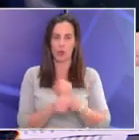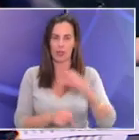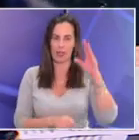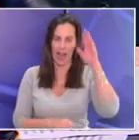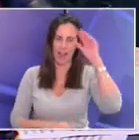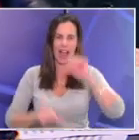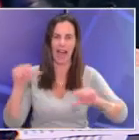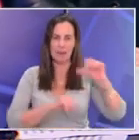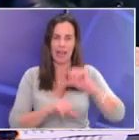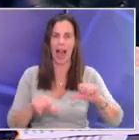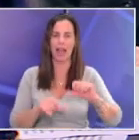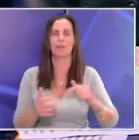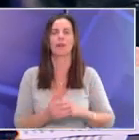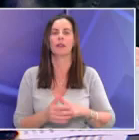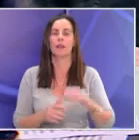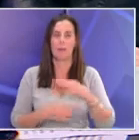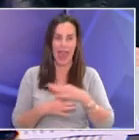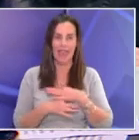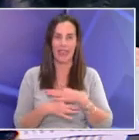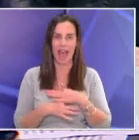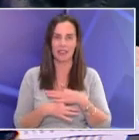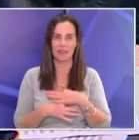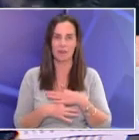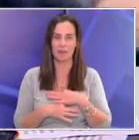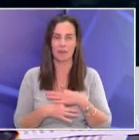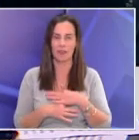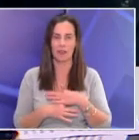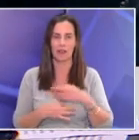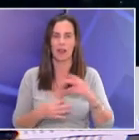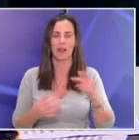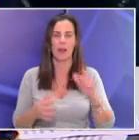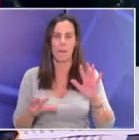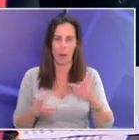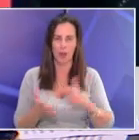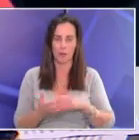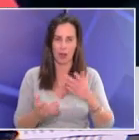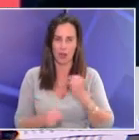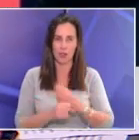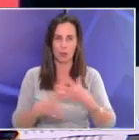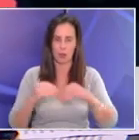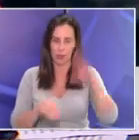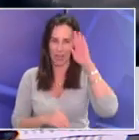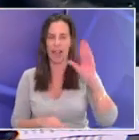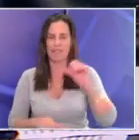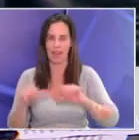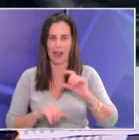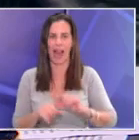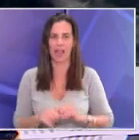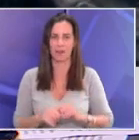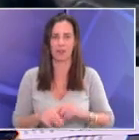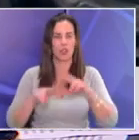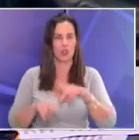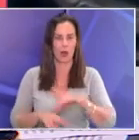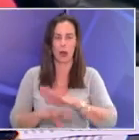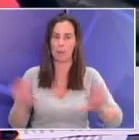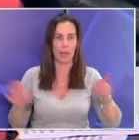חיפה כימיקלים לעובדי חיפה כימיקלים, ובעיניי הצדק הפואטי בהחלפת השלטון זה מה שעשו עם משפחות חיפה כימיקלים, שהשאירו